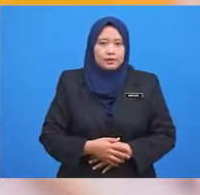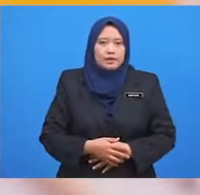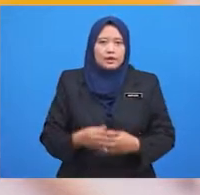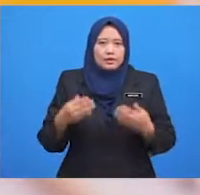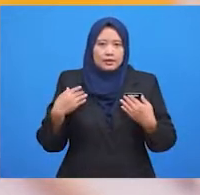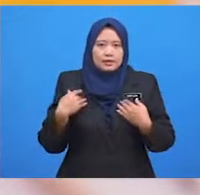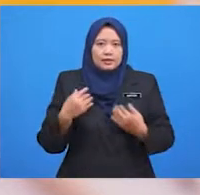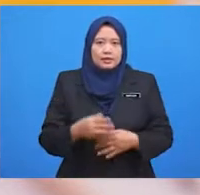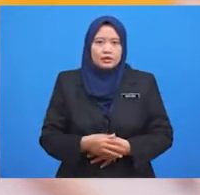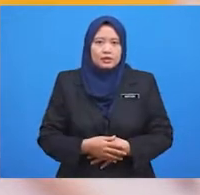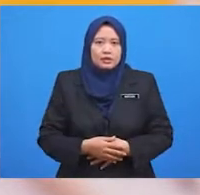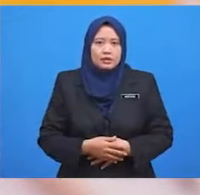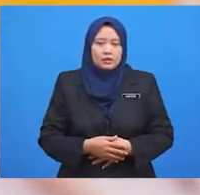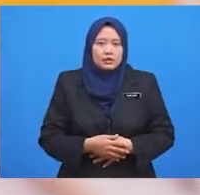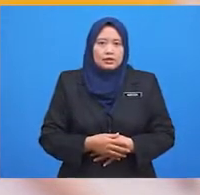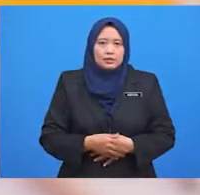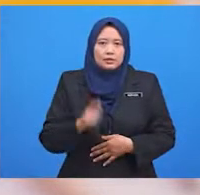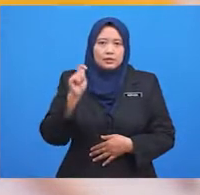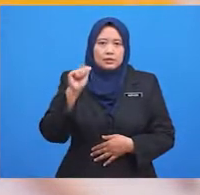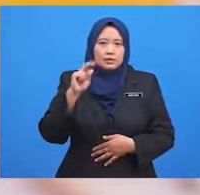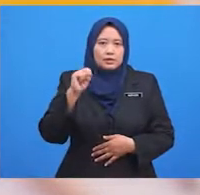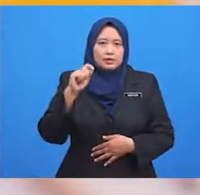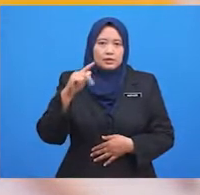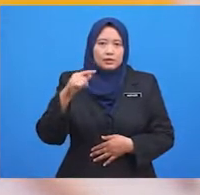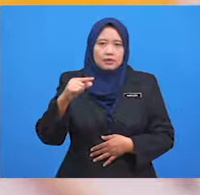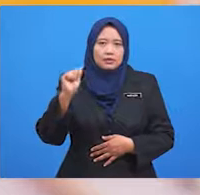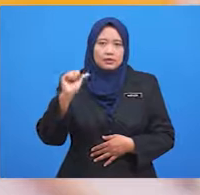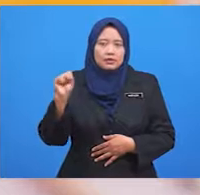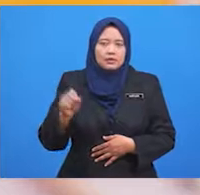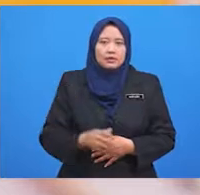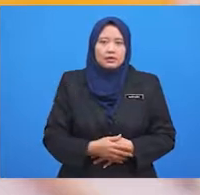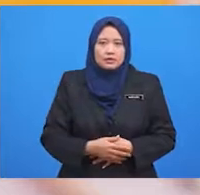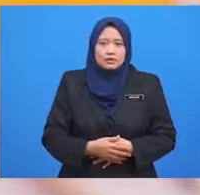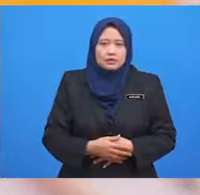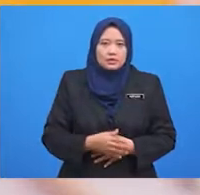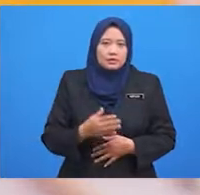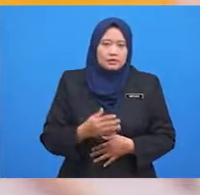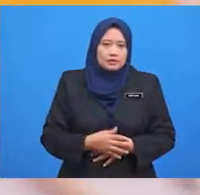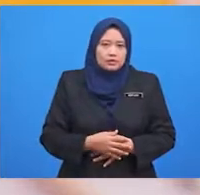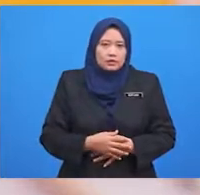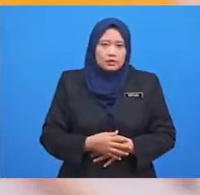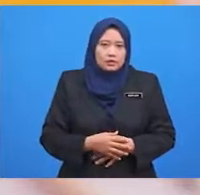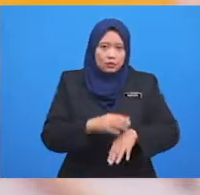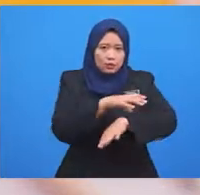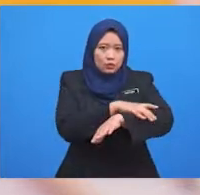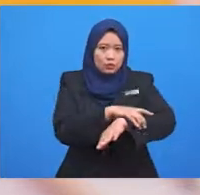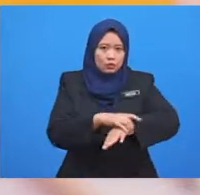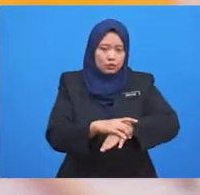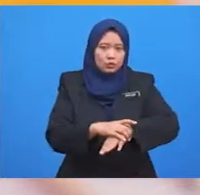Scrub, tangas, sauna, masker pemutih, urutan